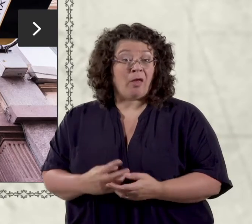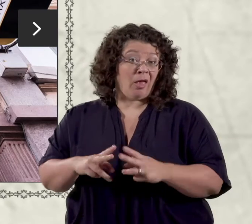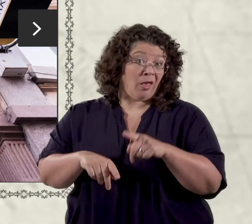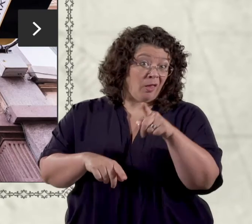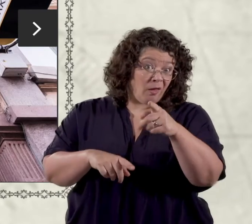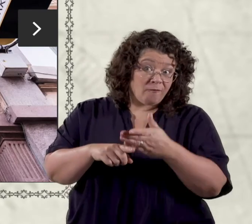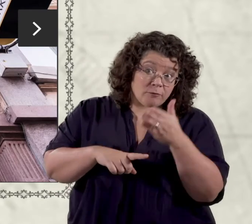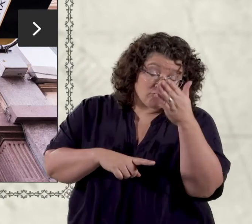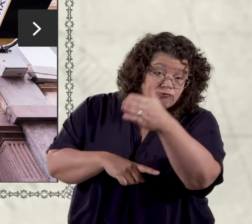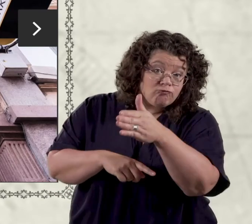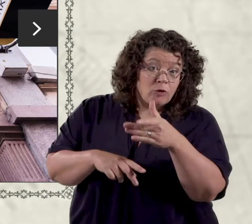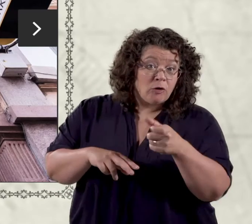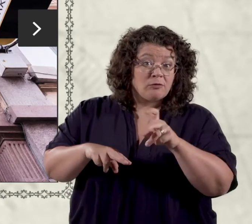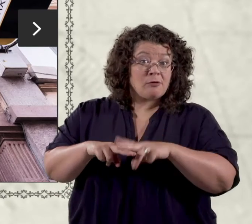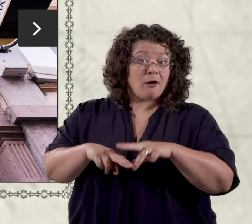hawliau.